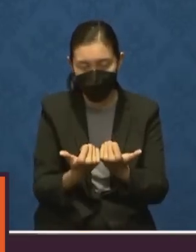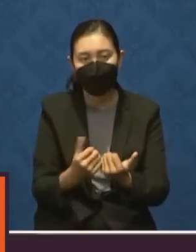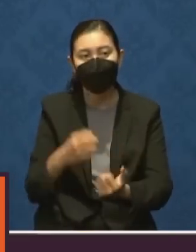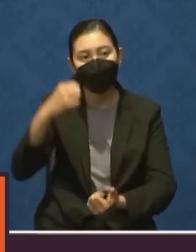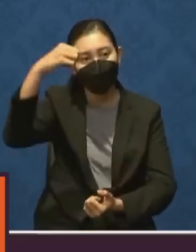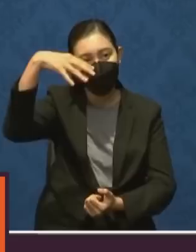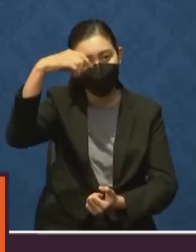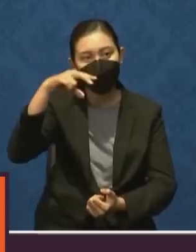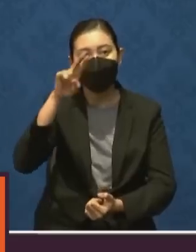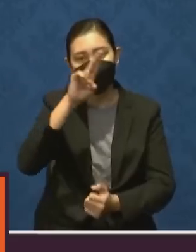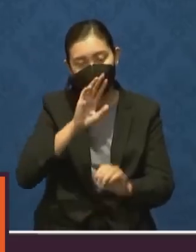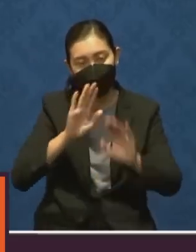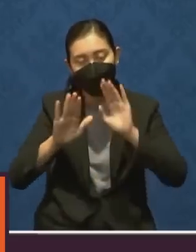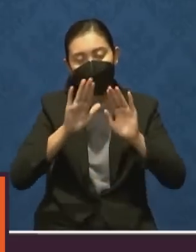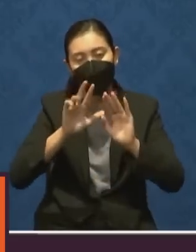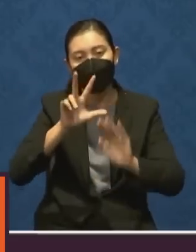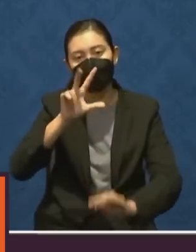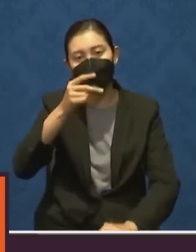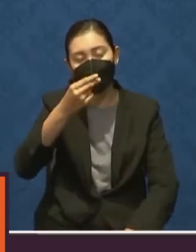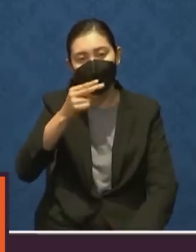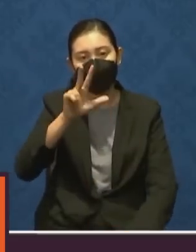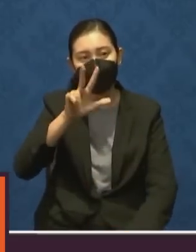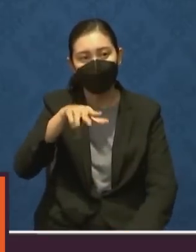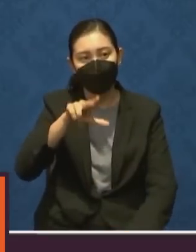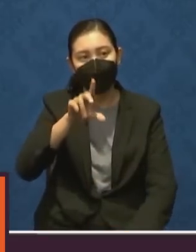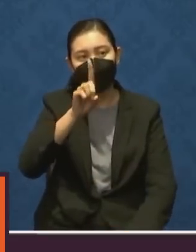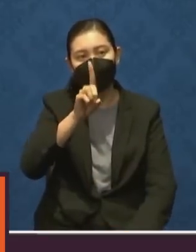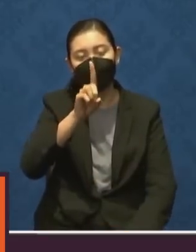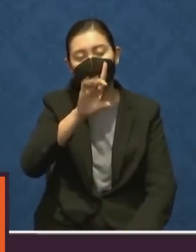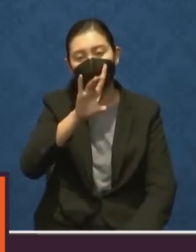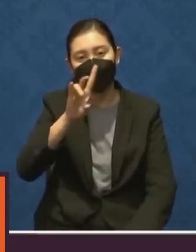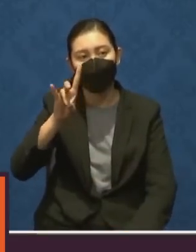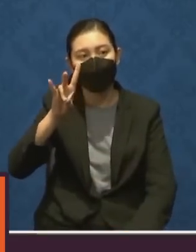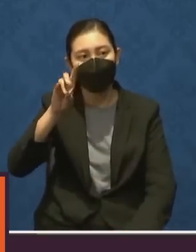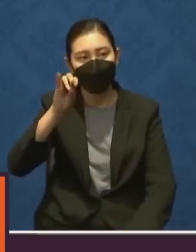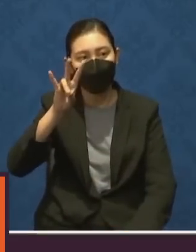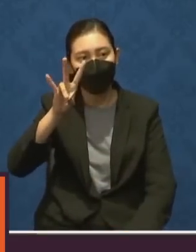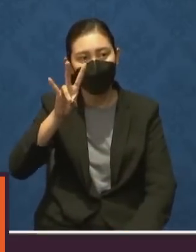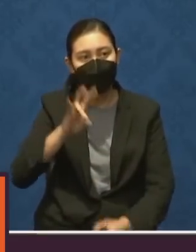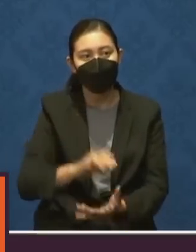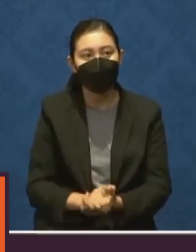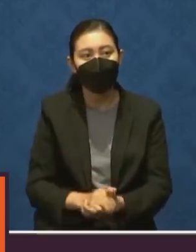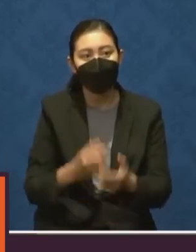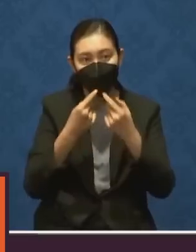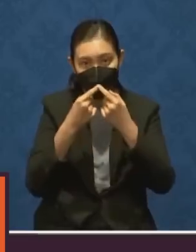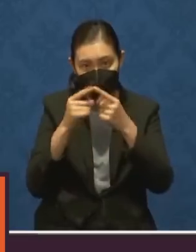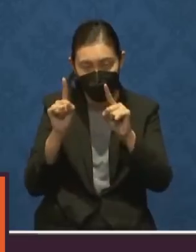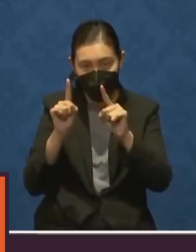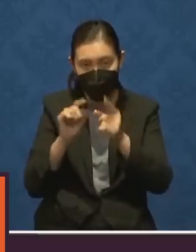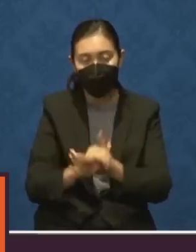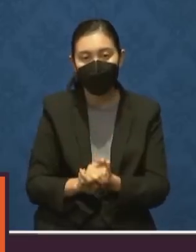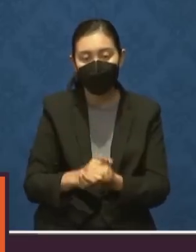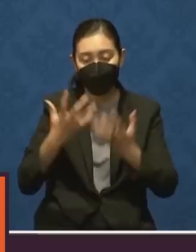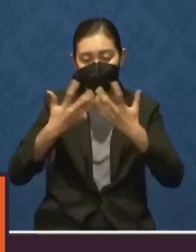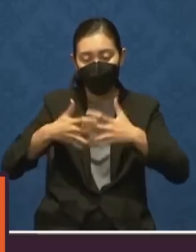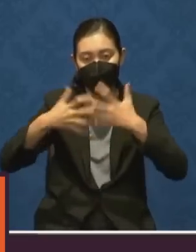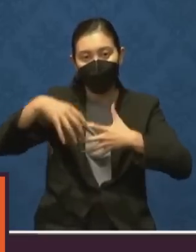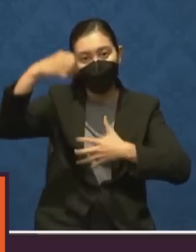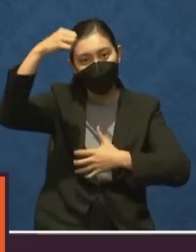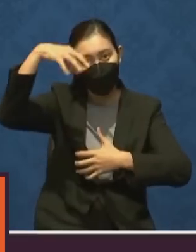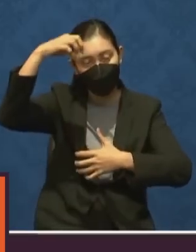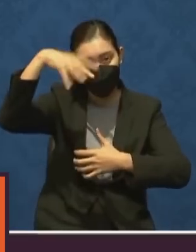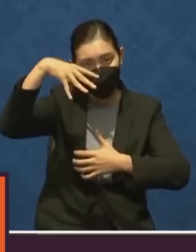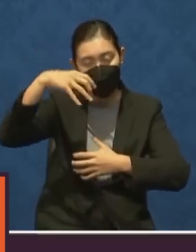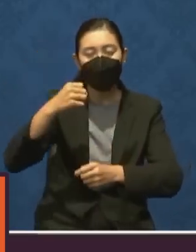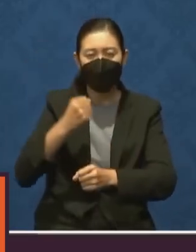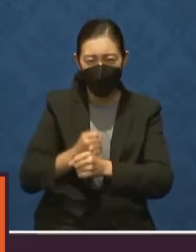ตไฟฟ้าในระบบไฟ้าทั้หมดอยู่ท 51,000 MWอธิบายง่ายครับตอนนี้เรามีกำลักผิไฟฟ้า